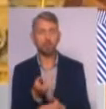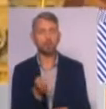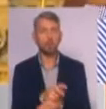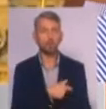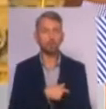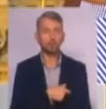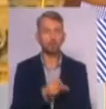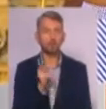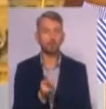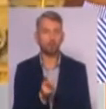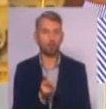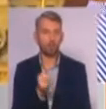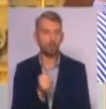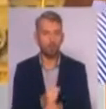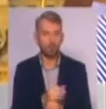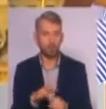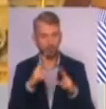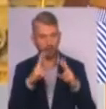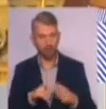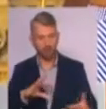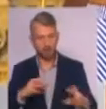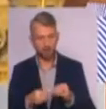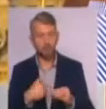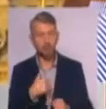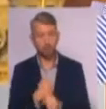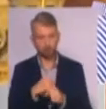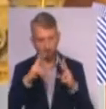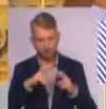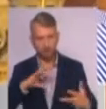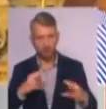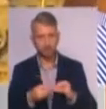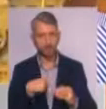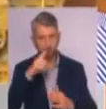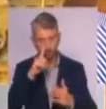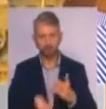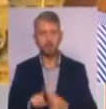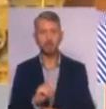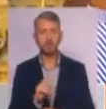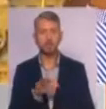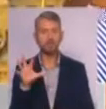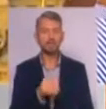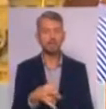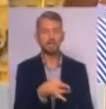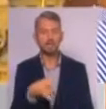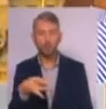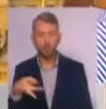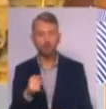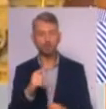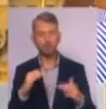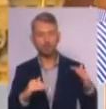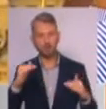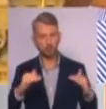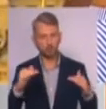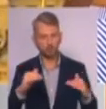які не роблять цю аналітику. Я роблю цю аналітику, і я впевнена, що, в принципі, всі райони, вони збалансовані.